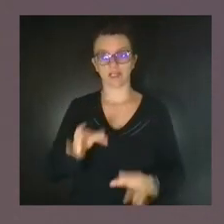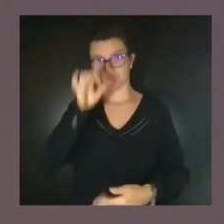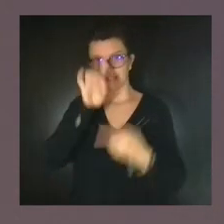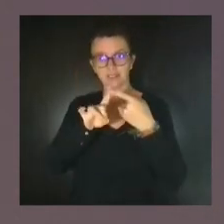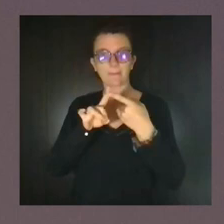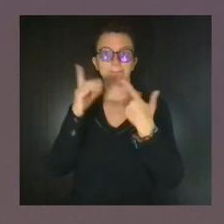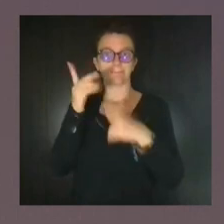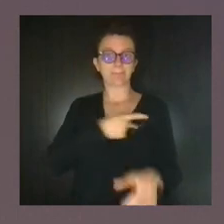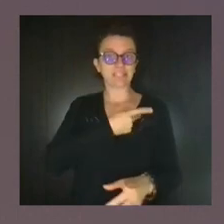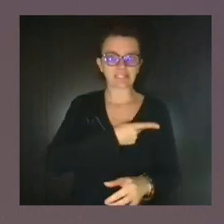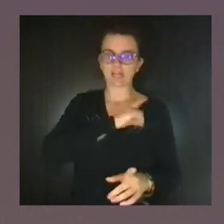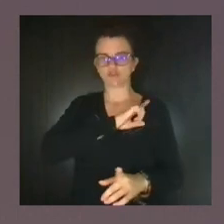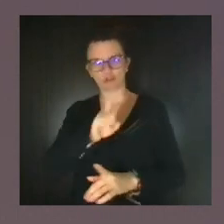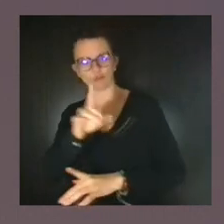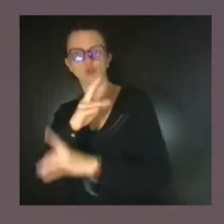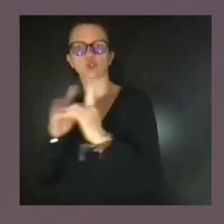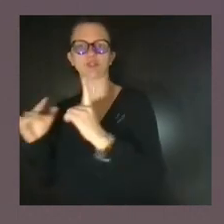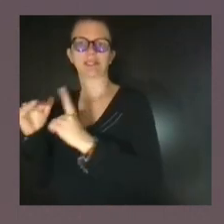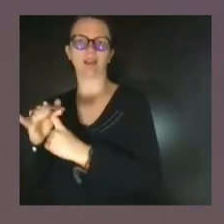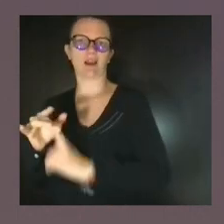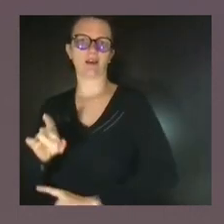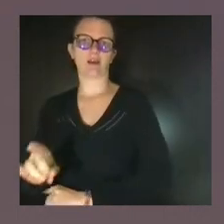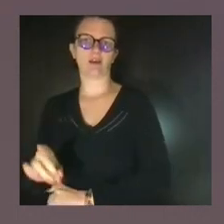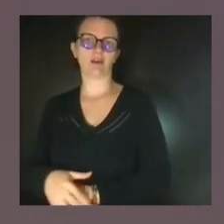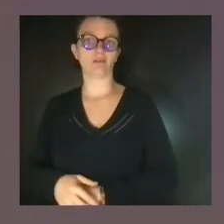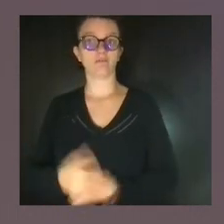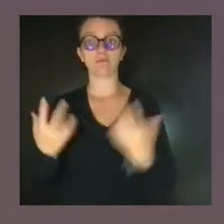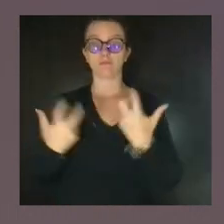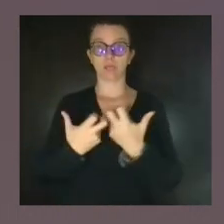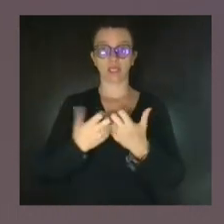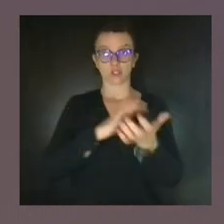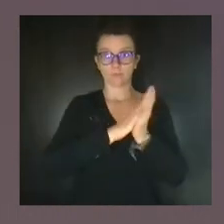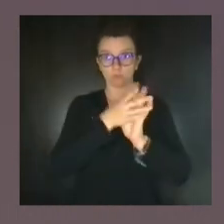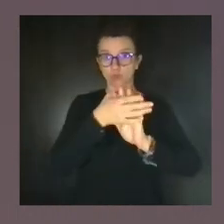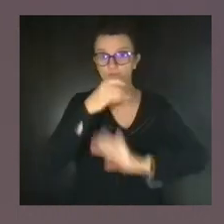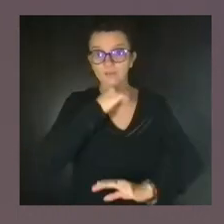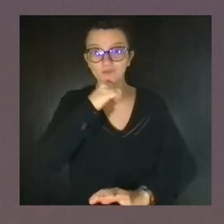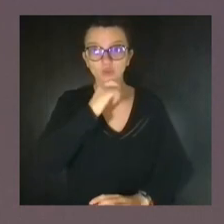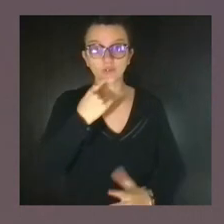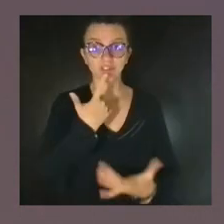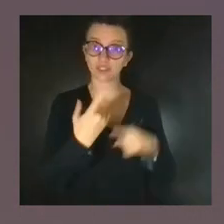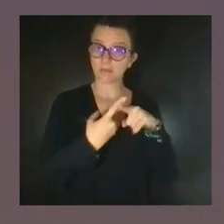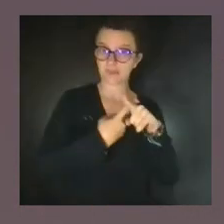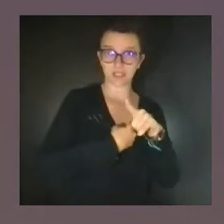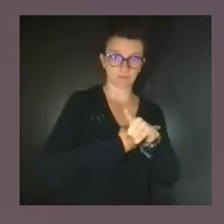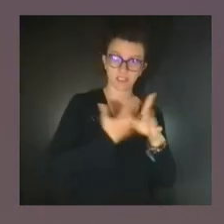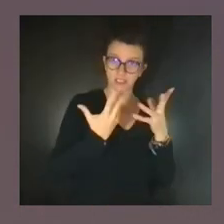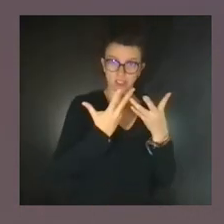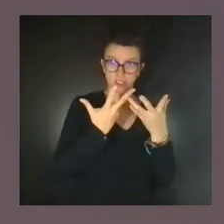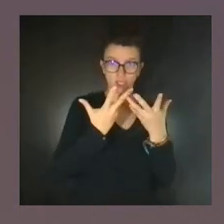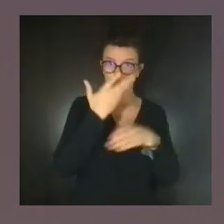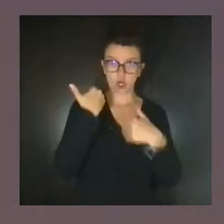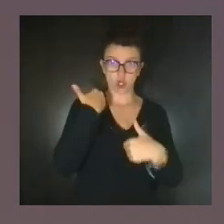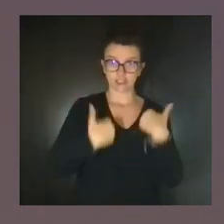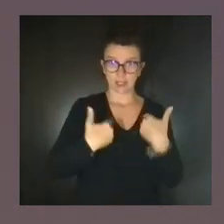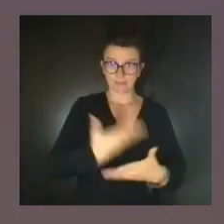sociétale. Je vous donne un exemple. Le vieillissement nous met tous progressivement en situation de handicap.